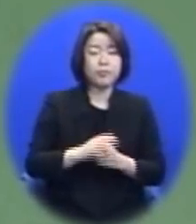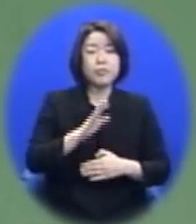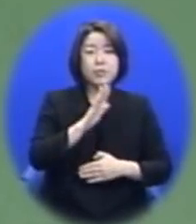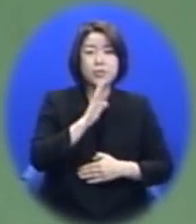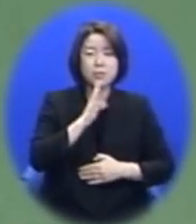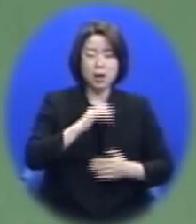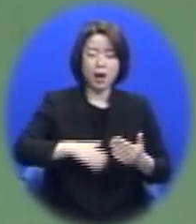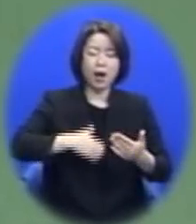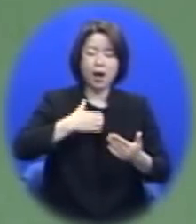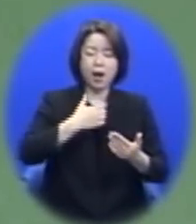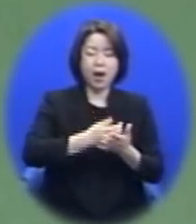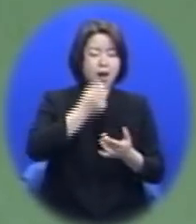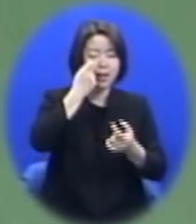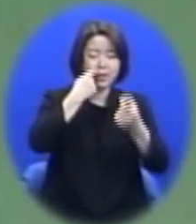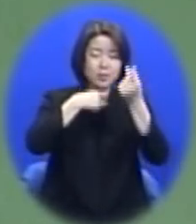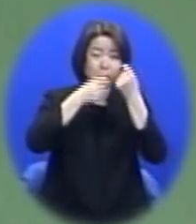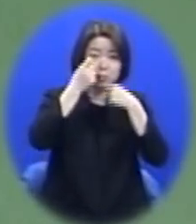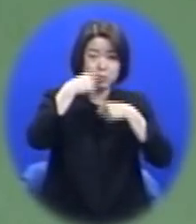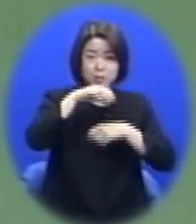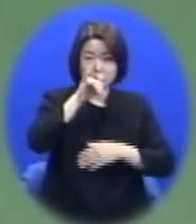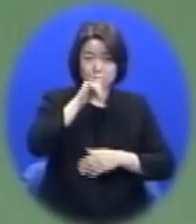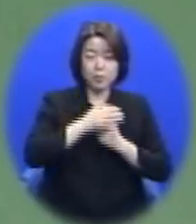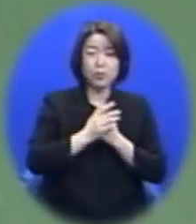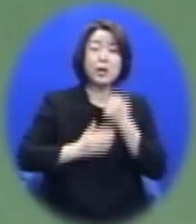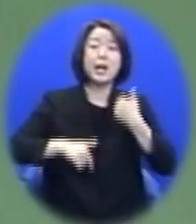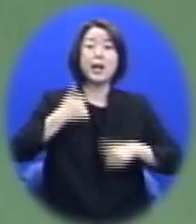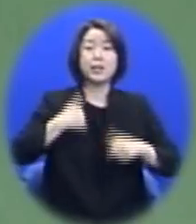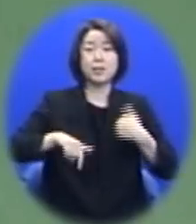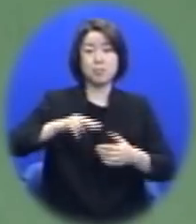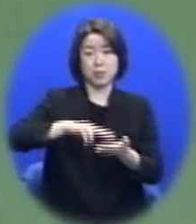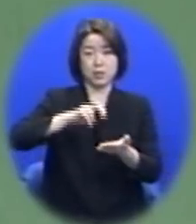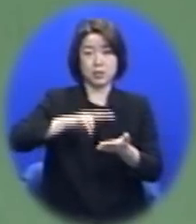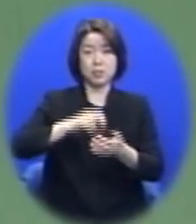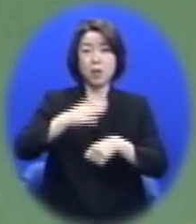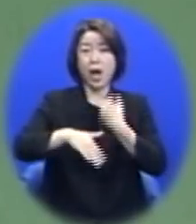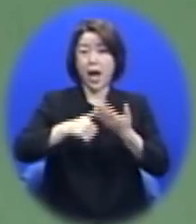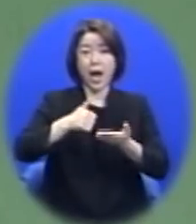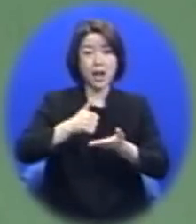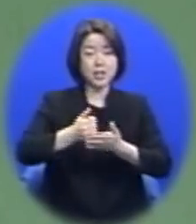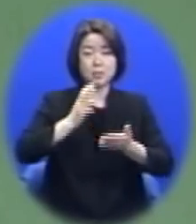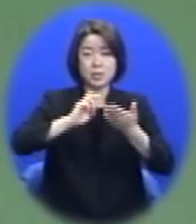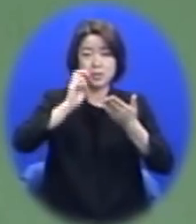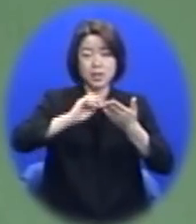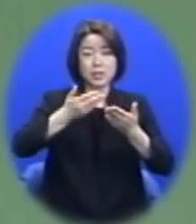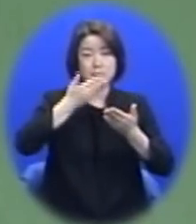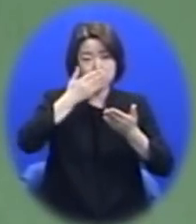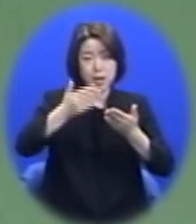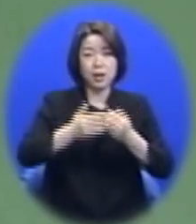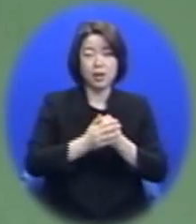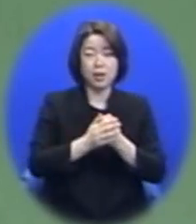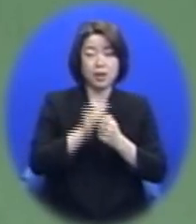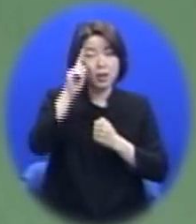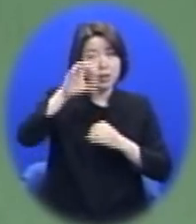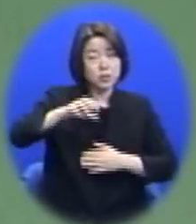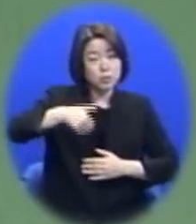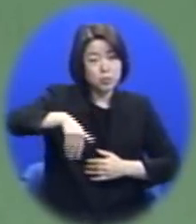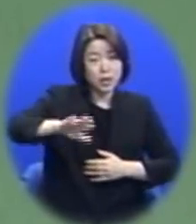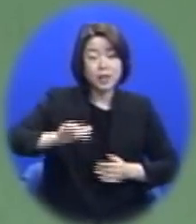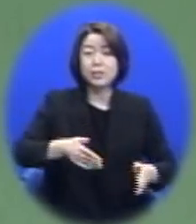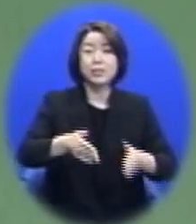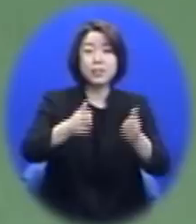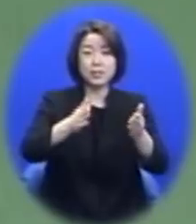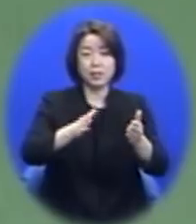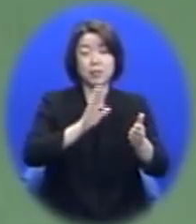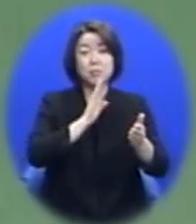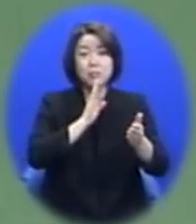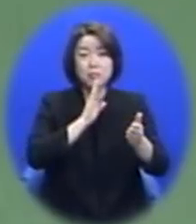감격의 눈물이고 기뻐 뛰며 하나님을 찬양하지 않겠습니까? 천국 가는 길에. 여러분,